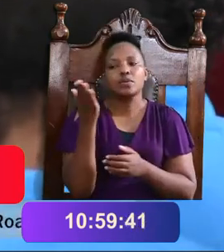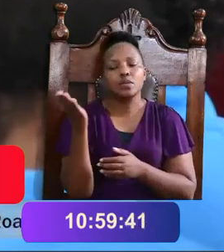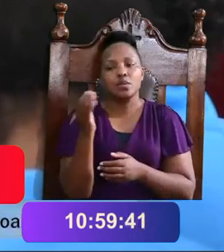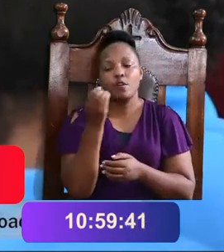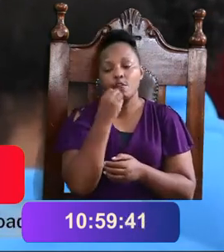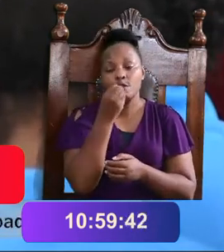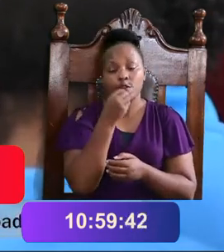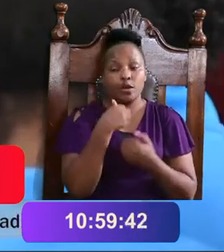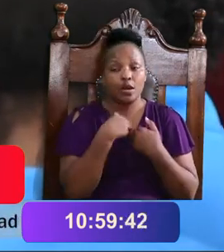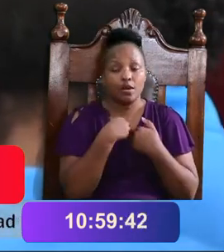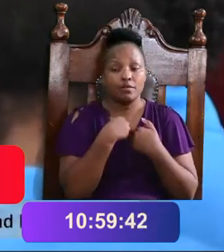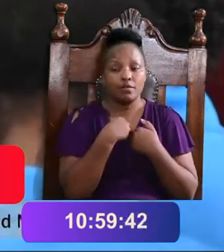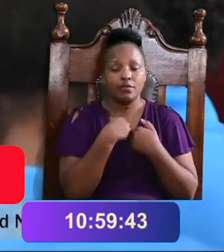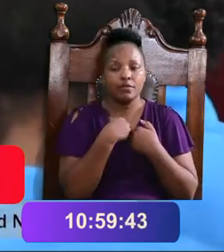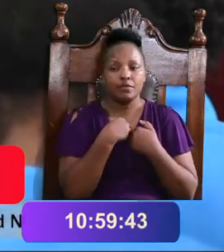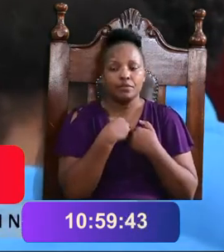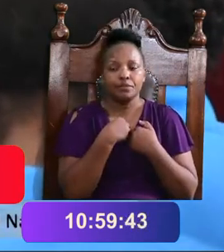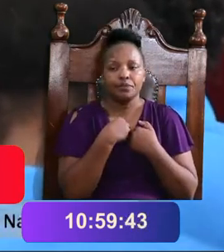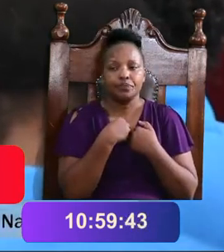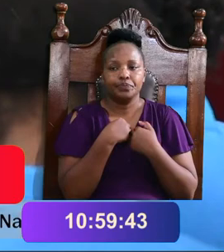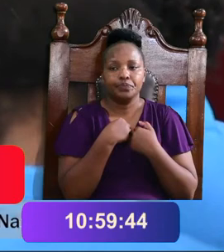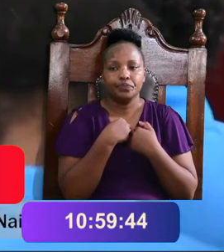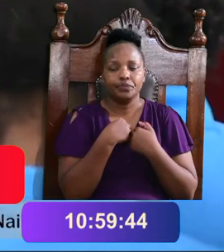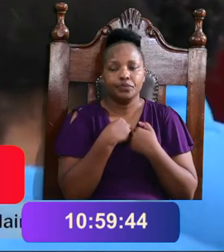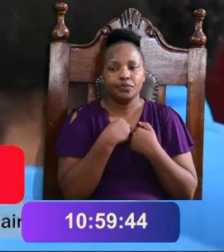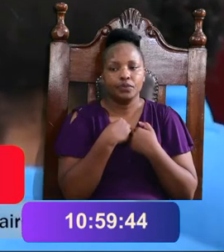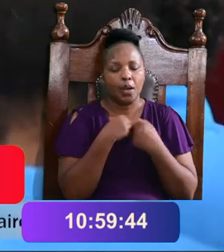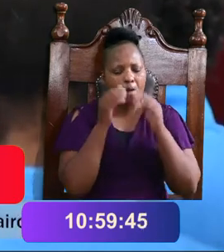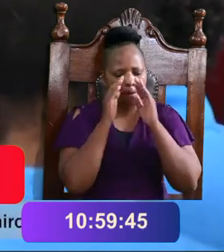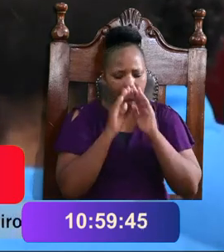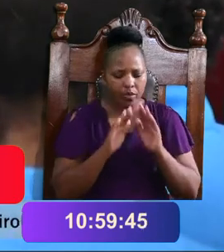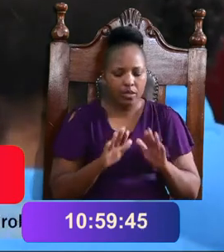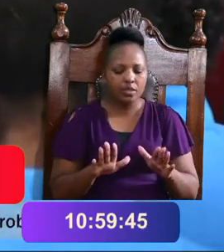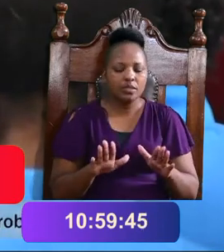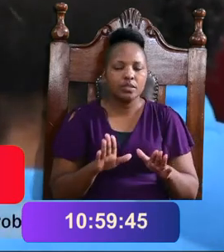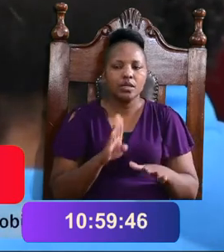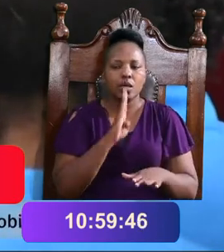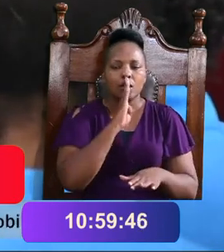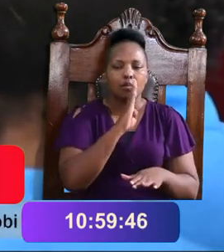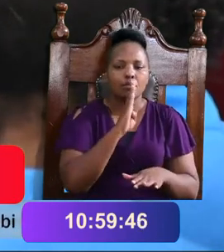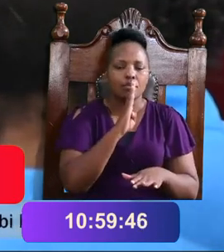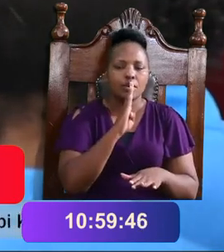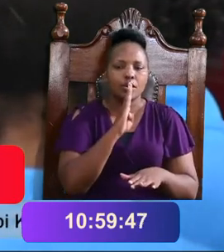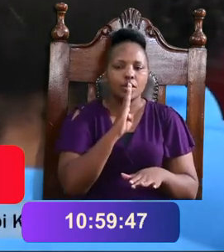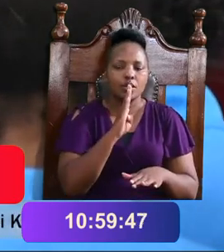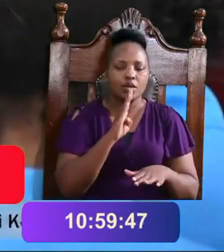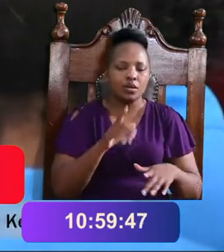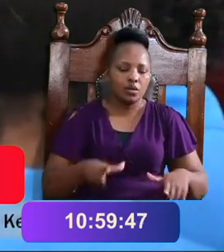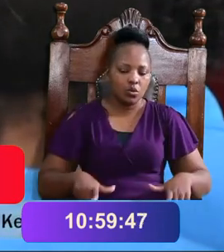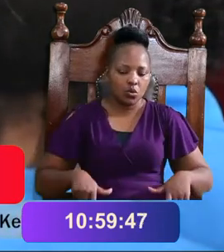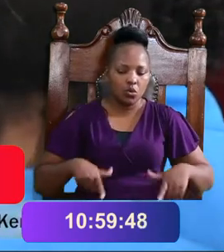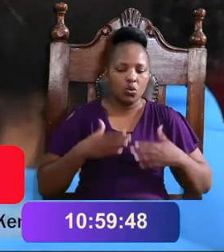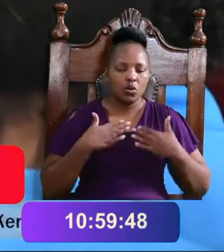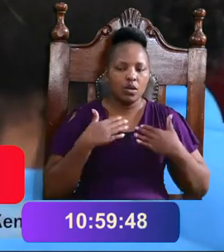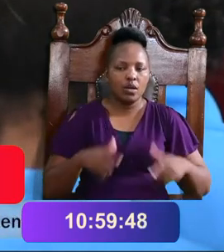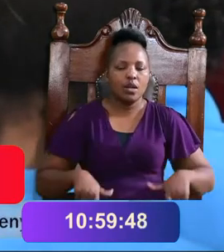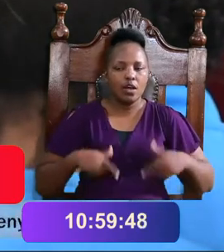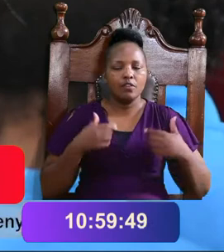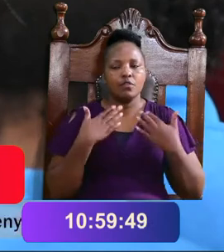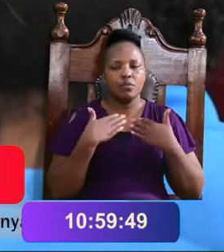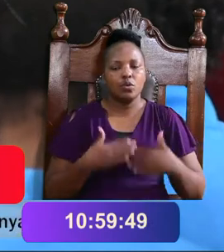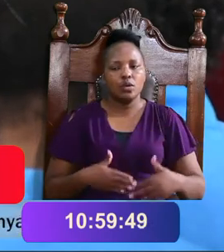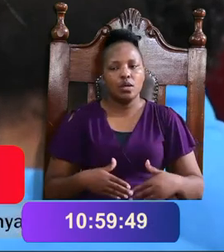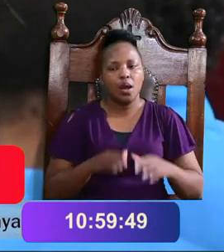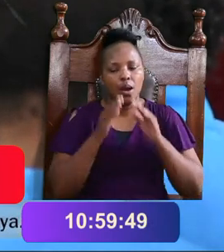Chakula watakachokuwa wakipewa, Bwana ukakibariki, kikaweza kuhuisha mili yao na kikawa cha